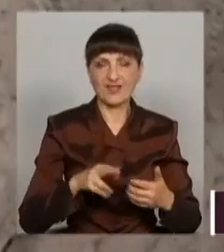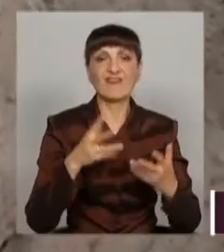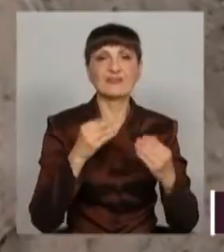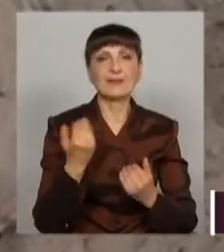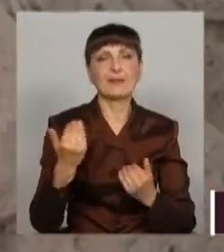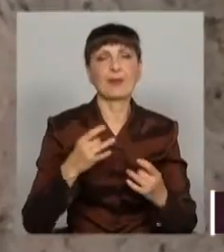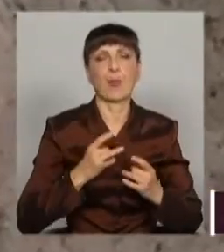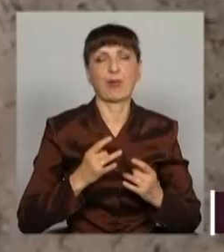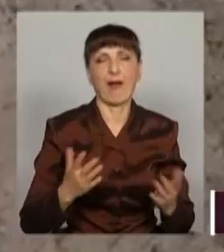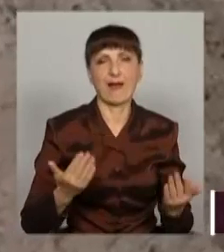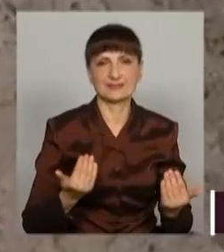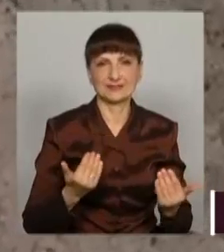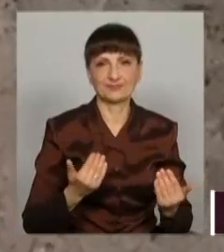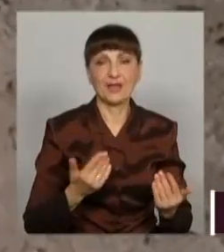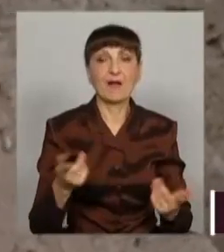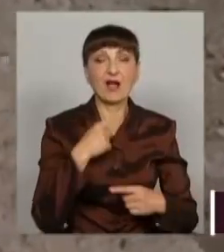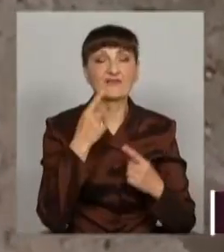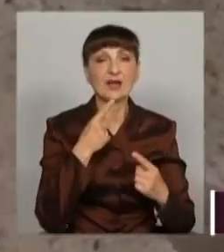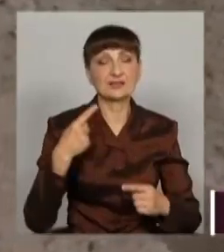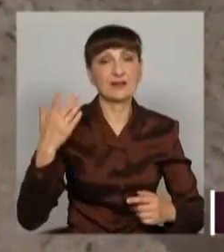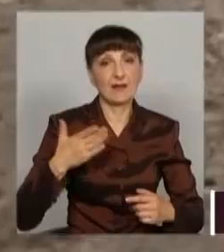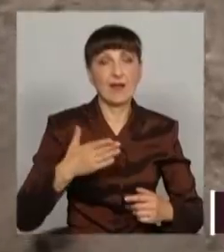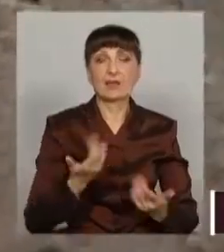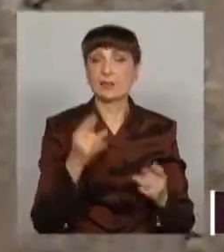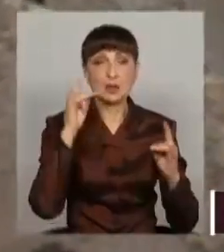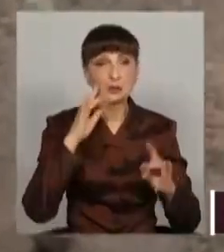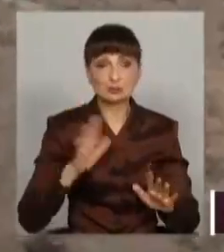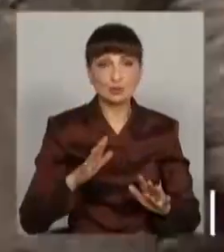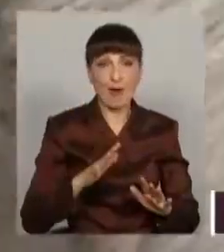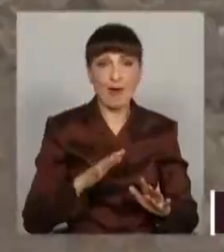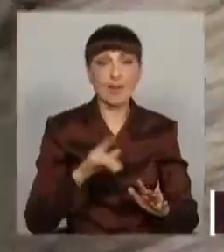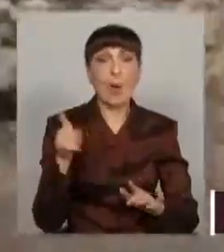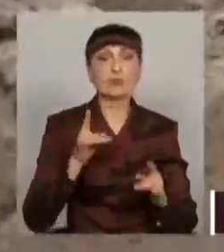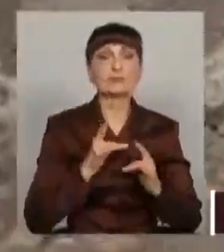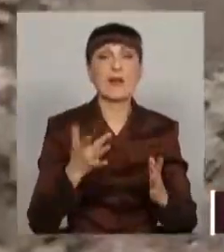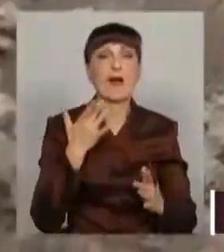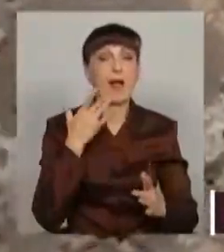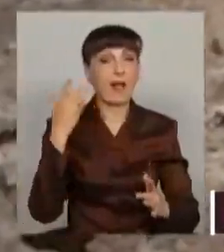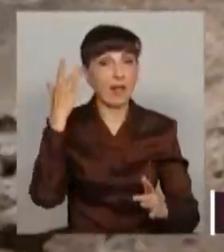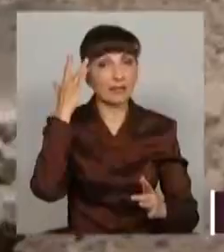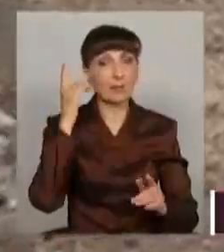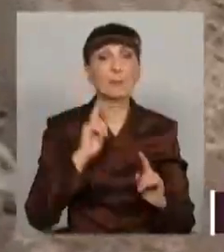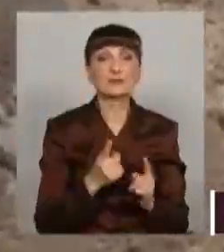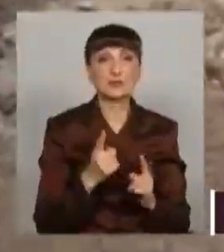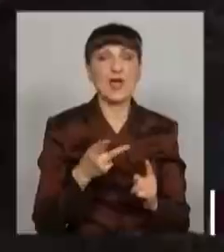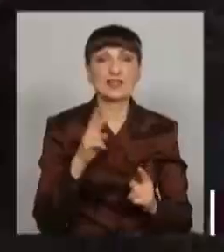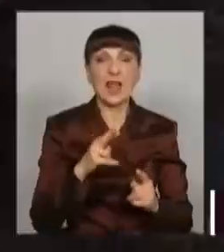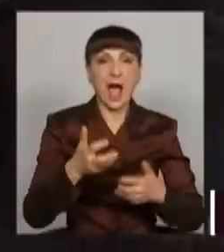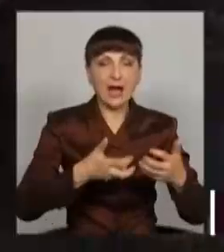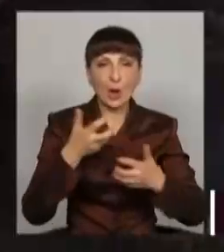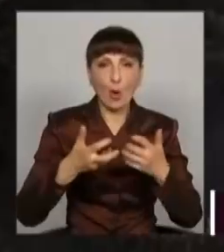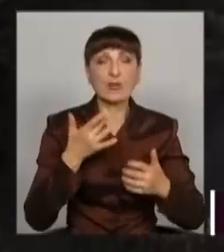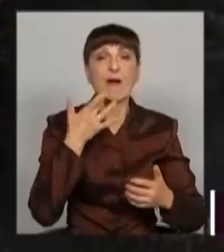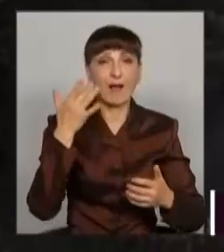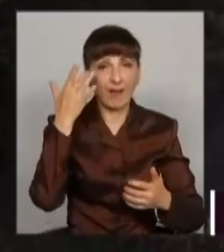профессионального праздника как отметил спикер неслучайно они он отмечается летом так как для археологов это